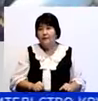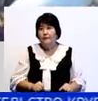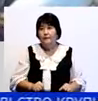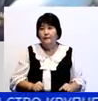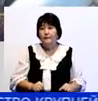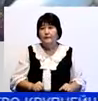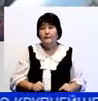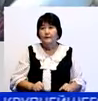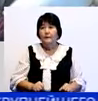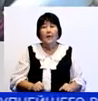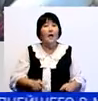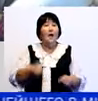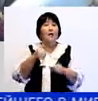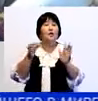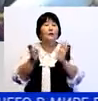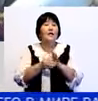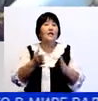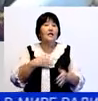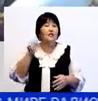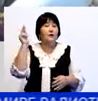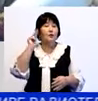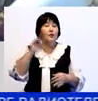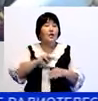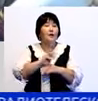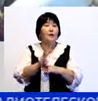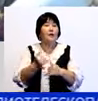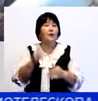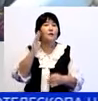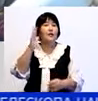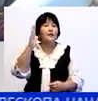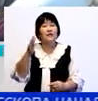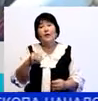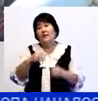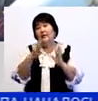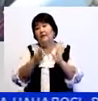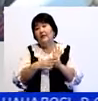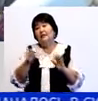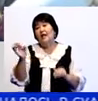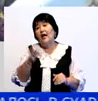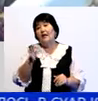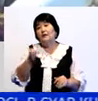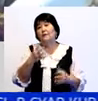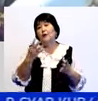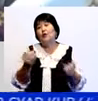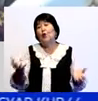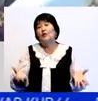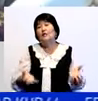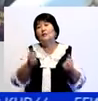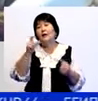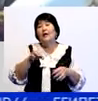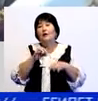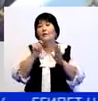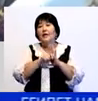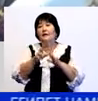спасателей. Основная цель нашего учения, посвященного предстоящему 19 октября, Дню спасателей, проверить